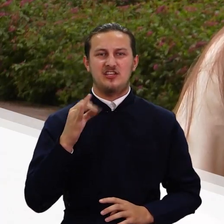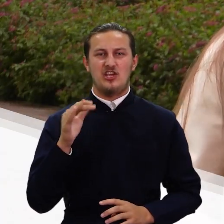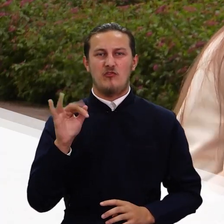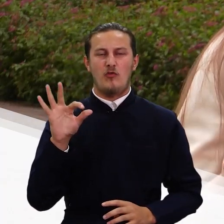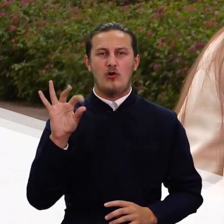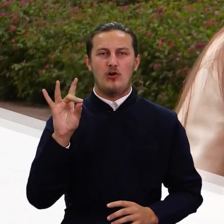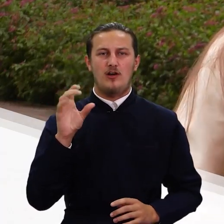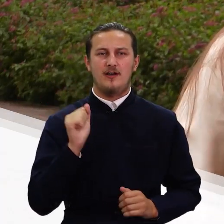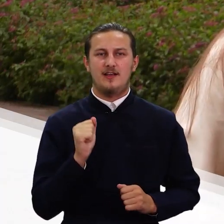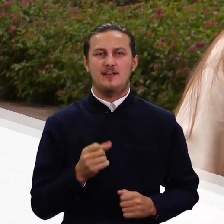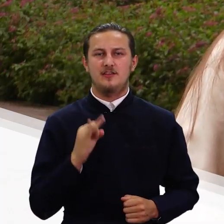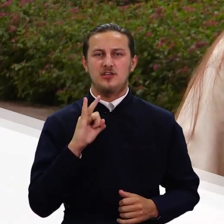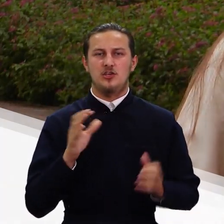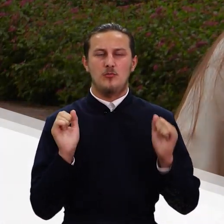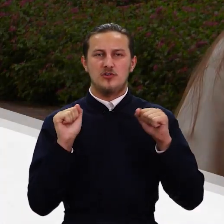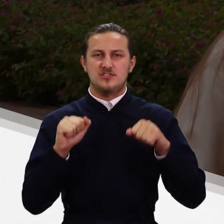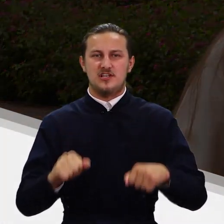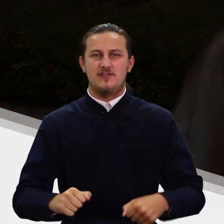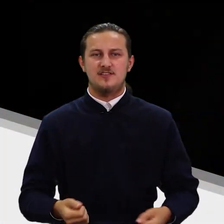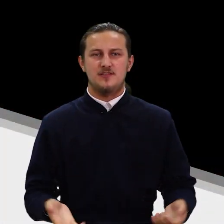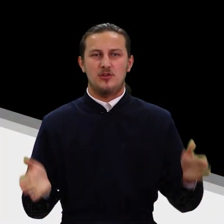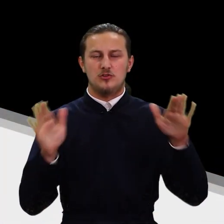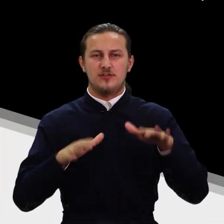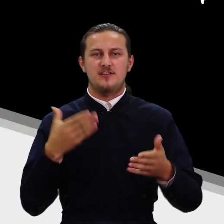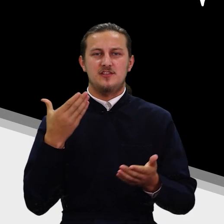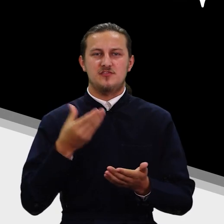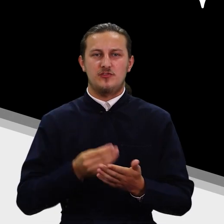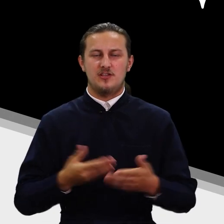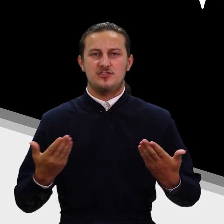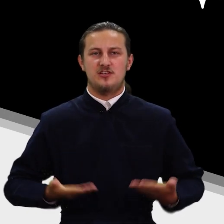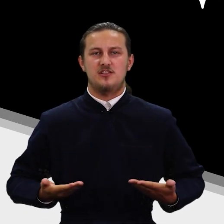життя прикладом тих, хто вже на небі.